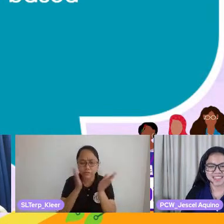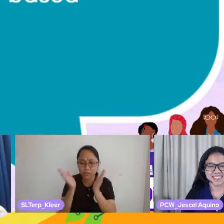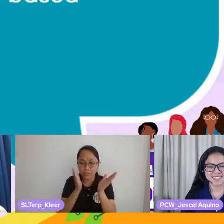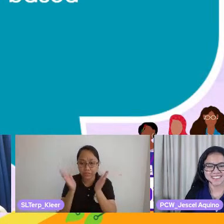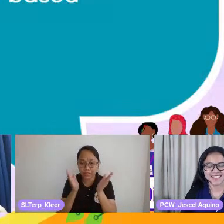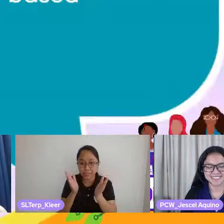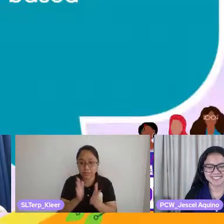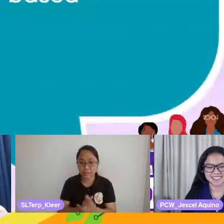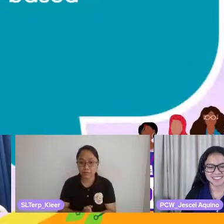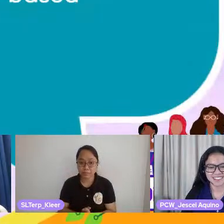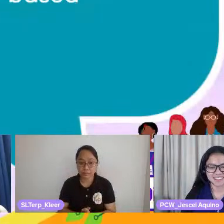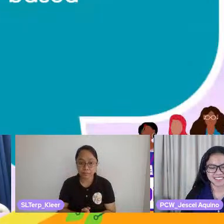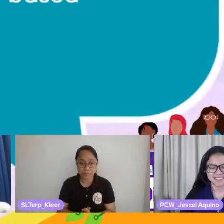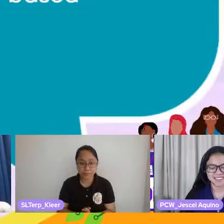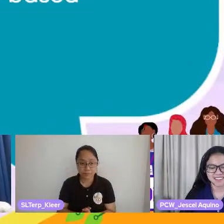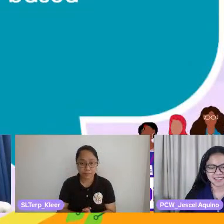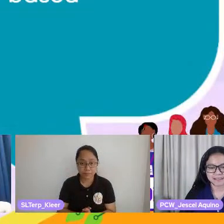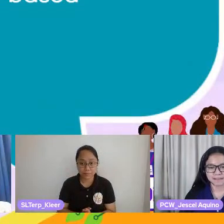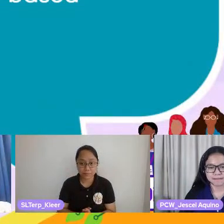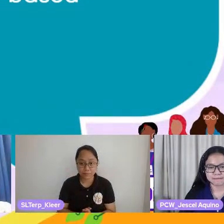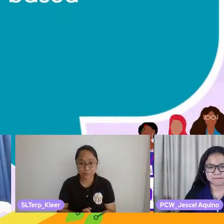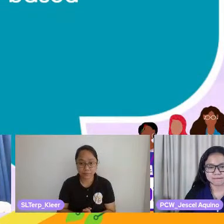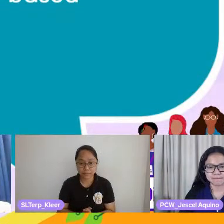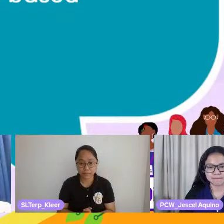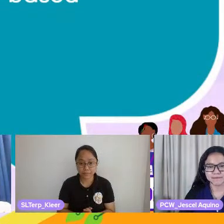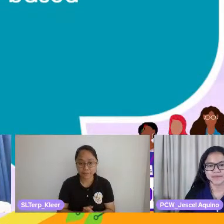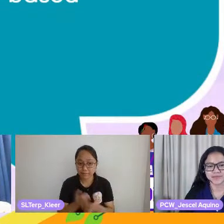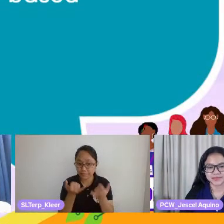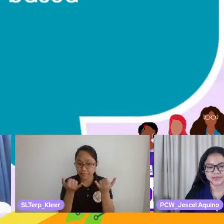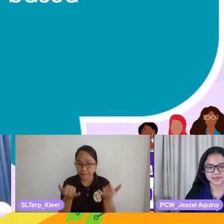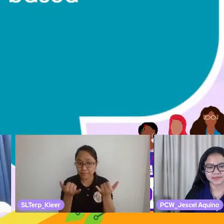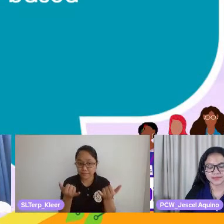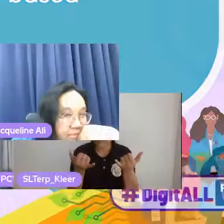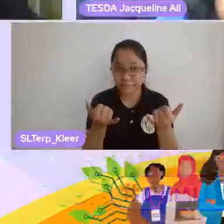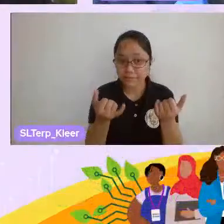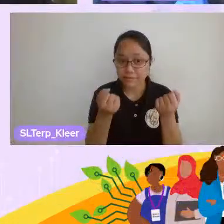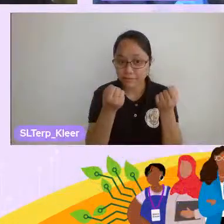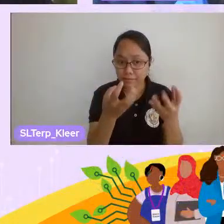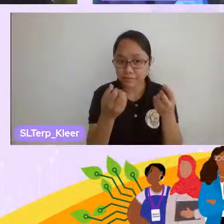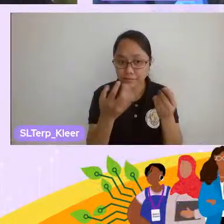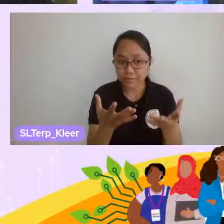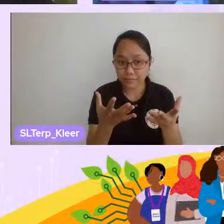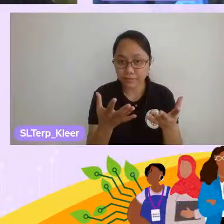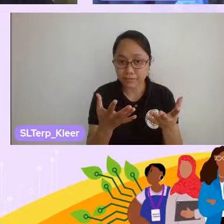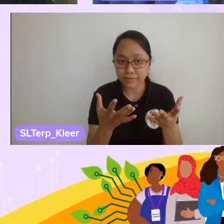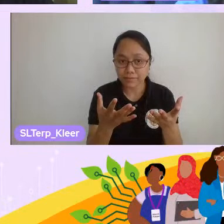opo, po, Ma'am. Talagang totoo po yun. Marami nga po talagang lugar na wala pong